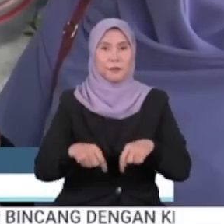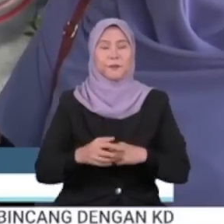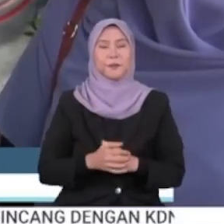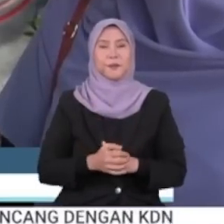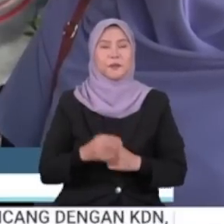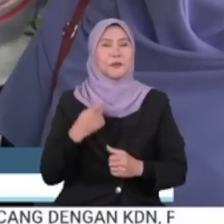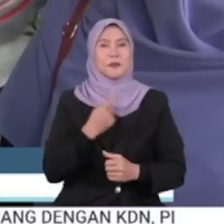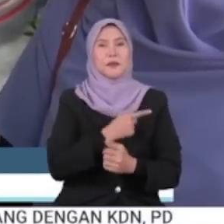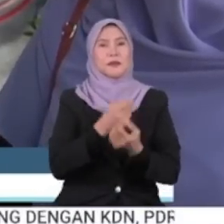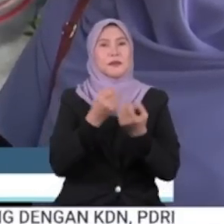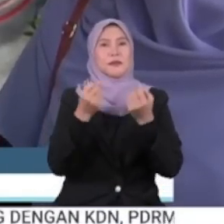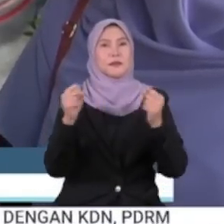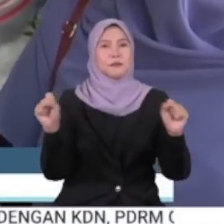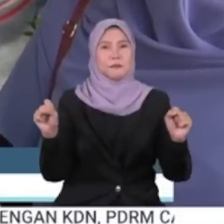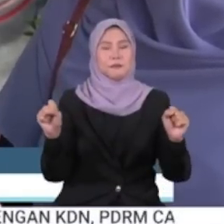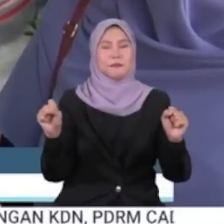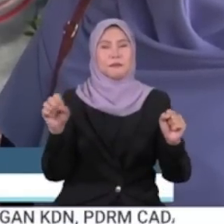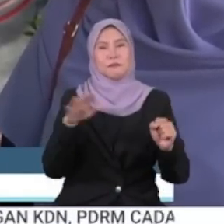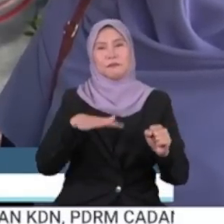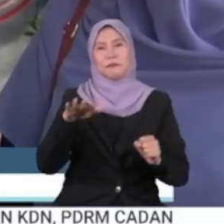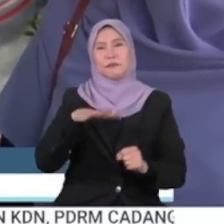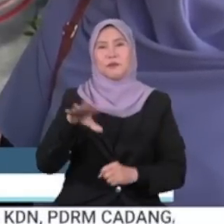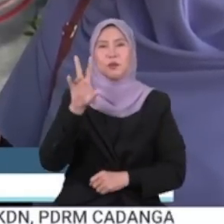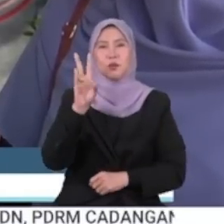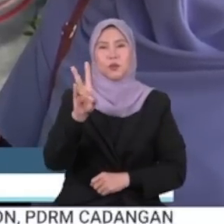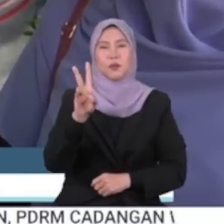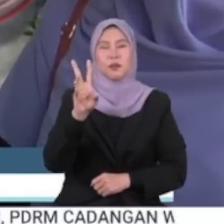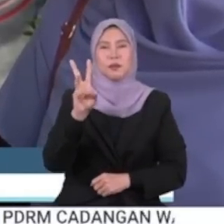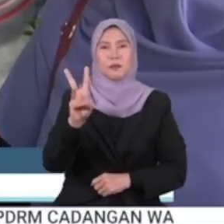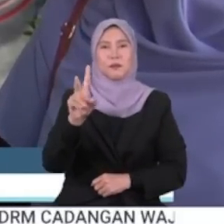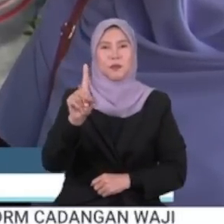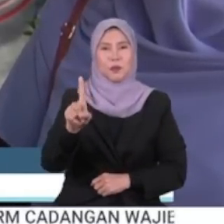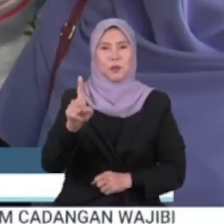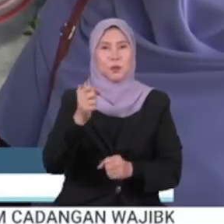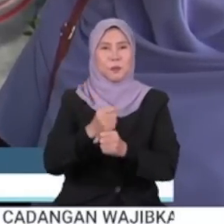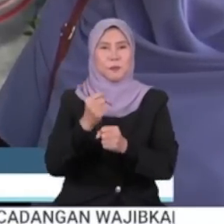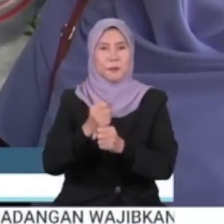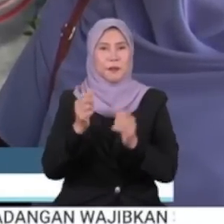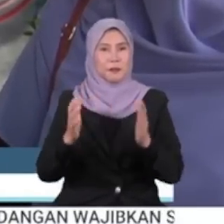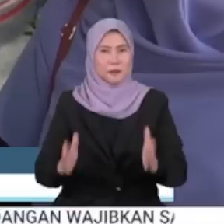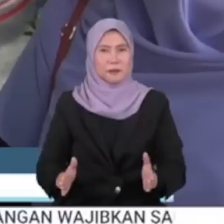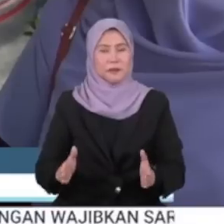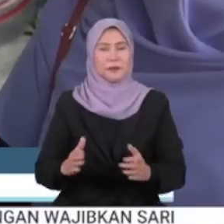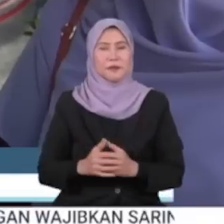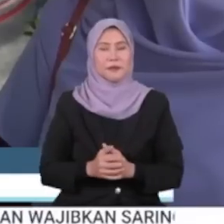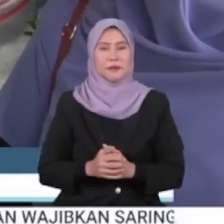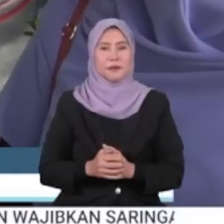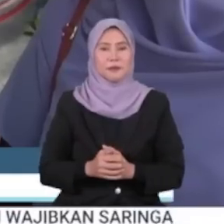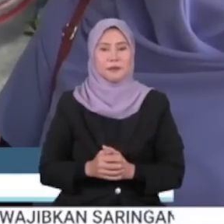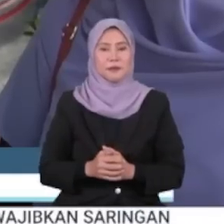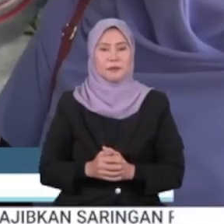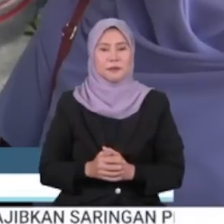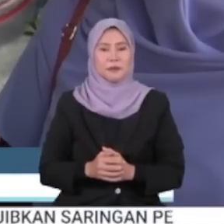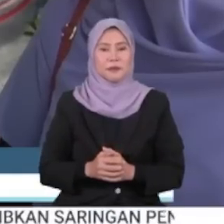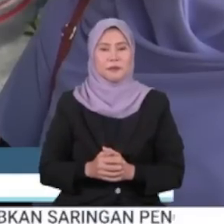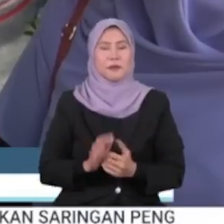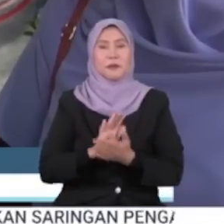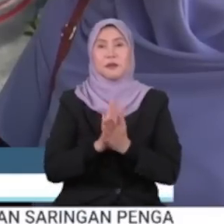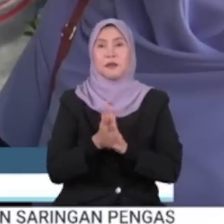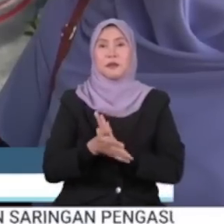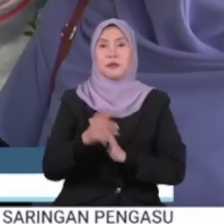telah pun bersedia dengan seramai 761 petugas, iaitu kepada